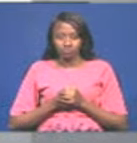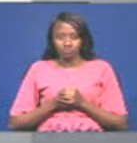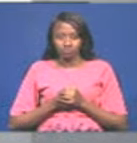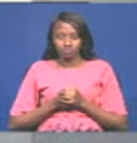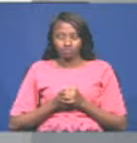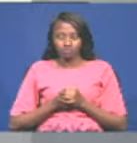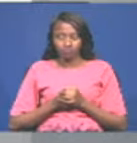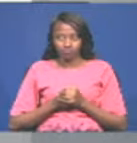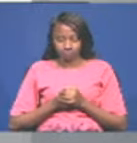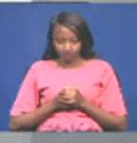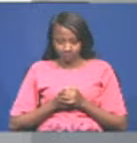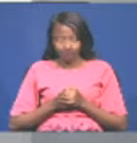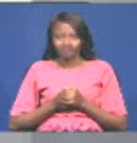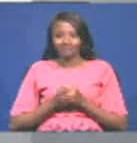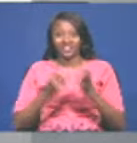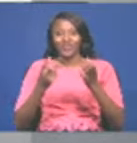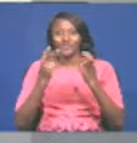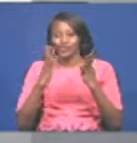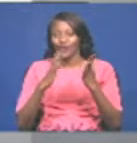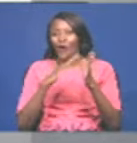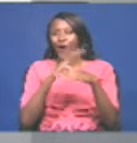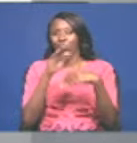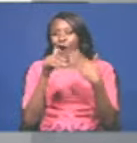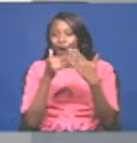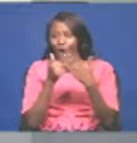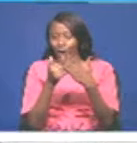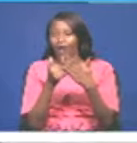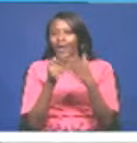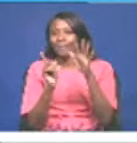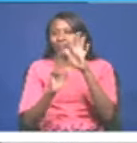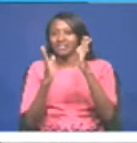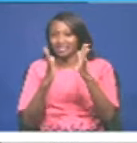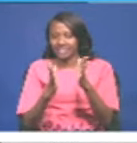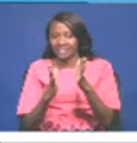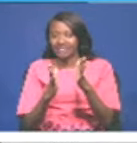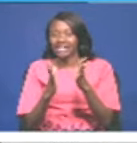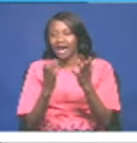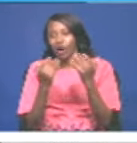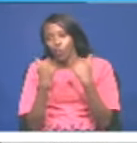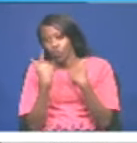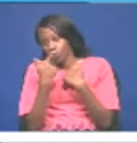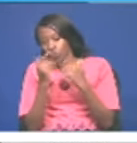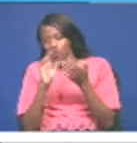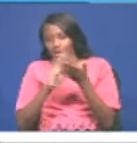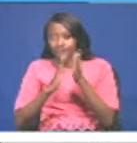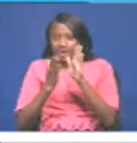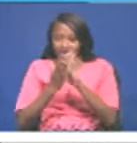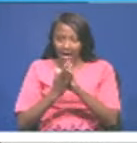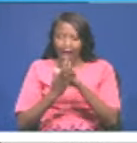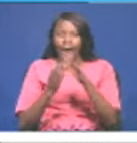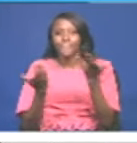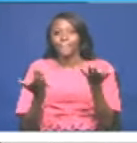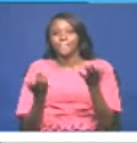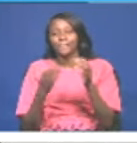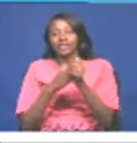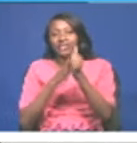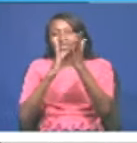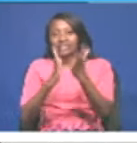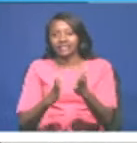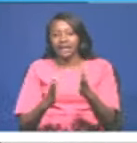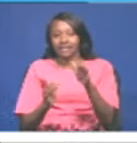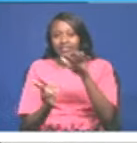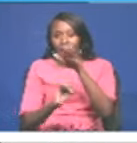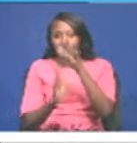Bila shaka mtazamaji, hilo ni baraza la mawaziri ambao watakuwa na hudumu katika uongozi wa Rais Dr. William Ruto